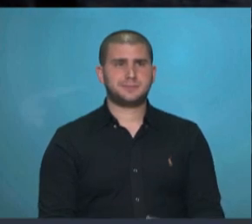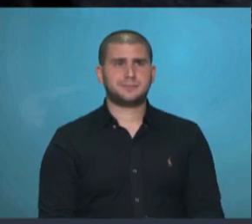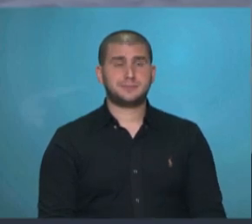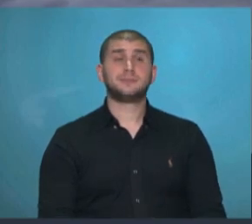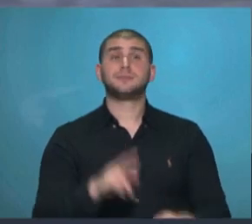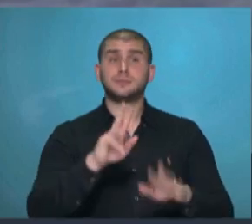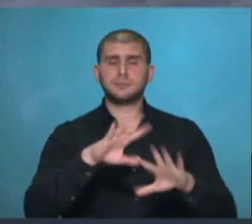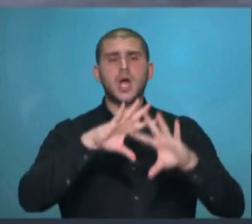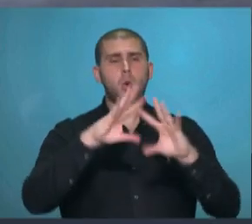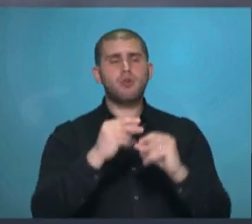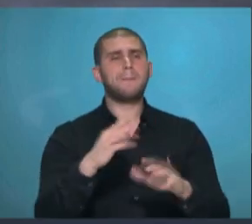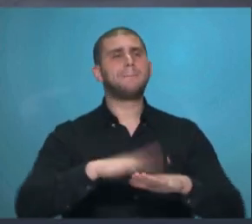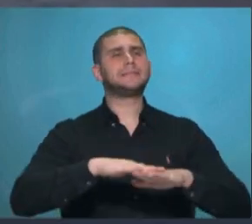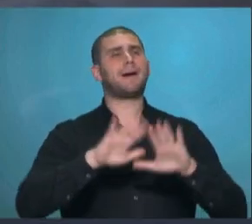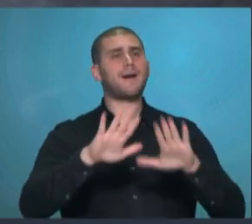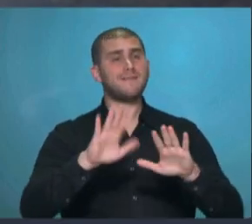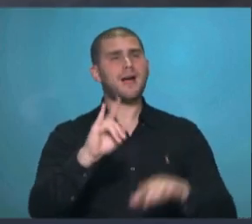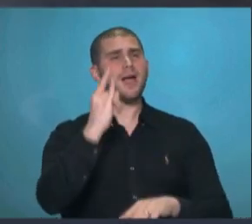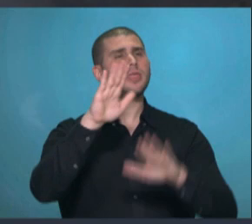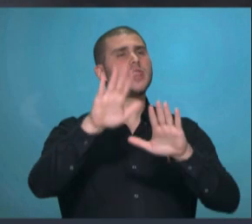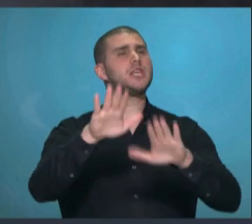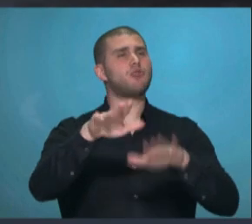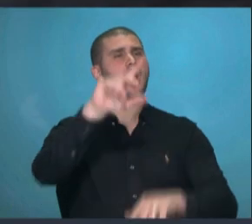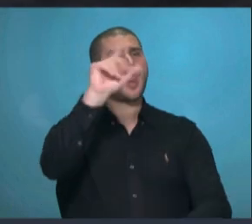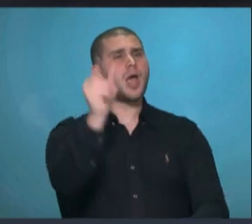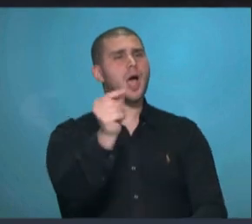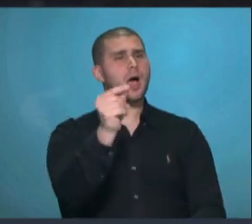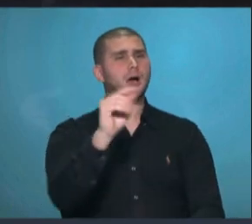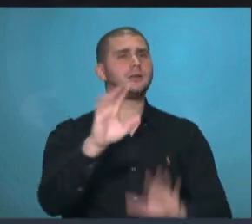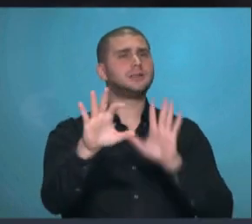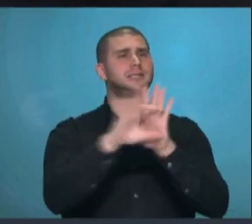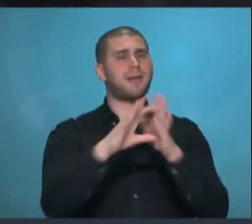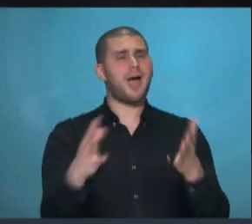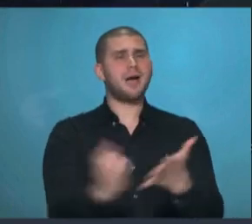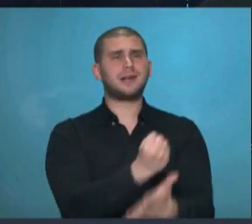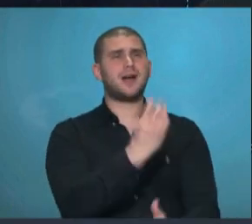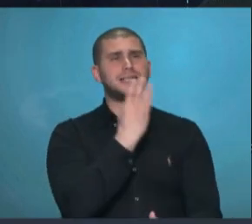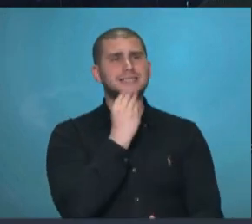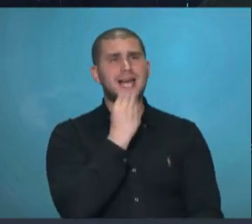בכך תושלם המשימה והחללית תישאר על פני הירח כסמל ההצלחה הישראלית.